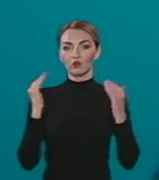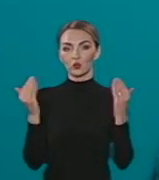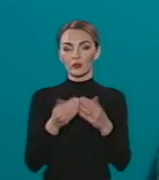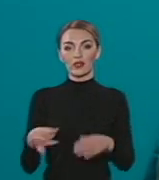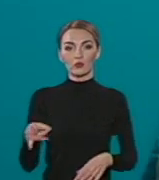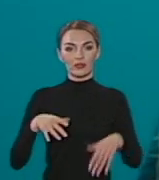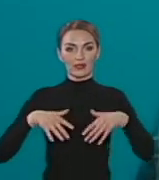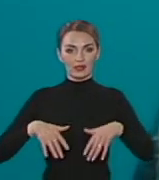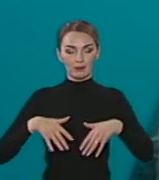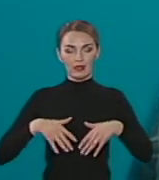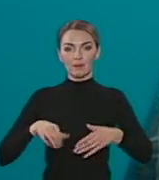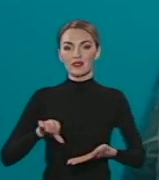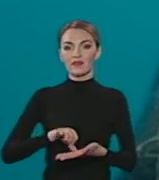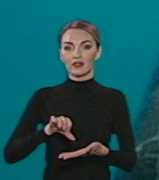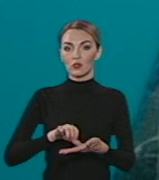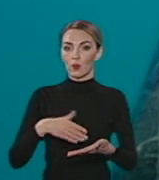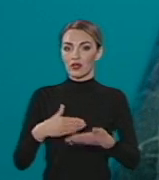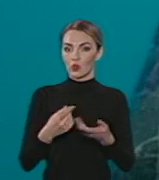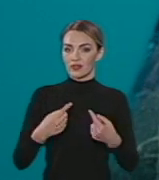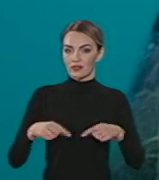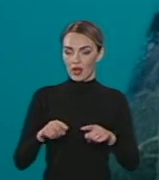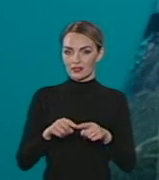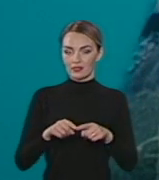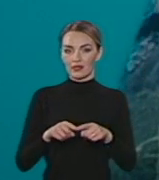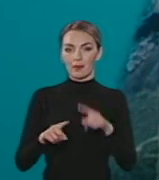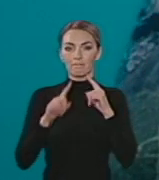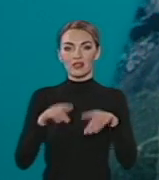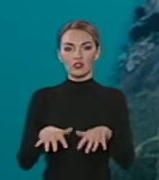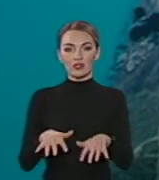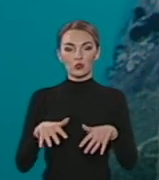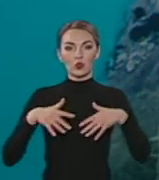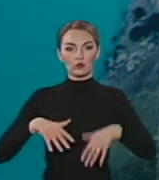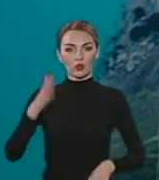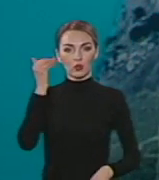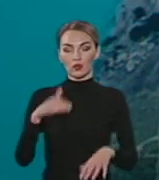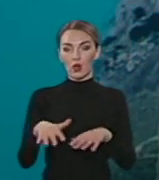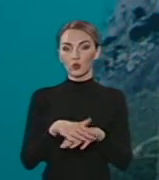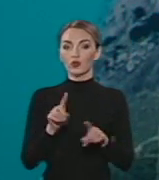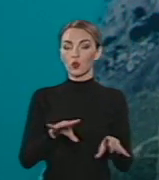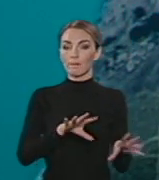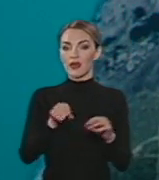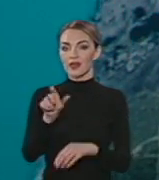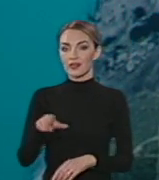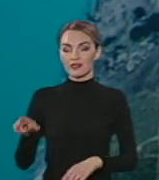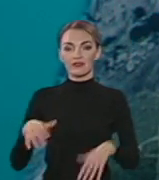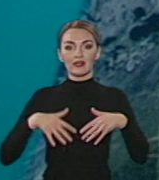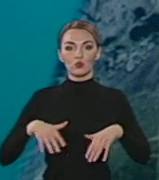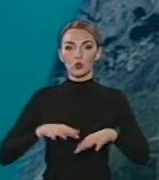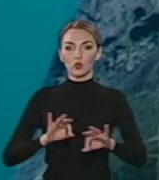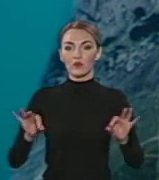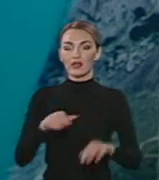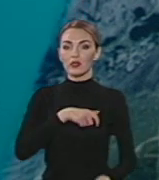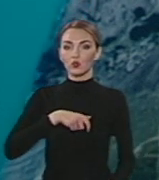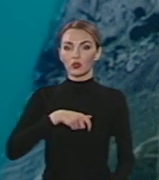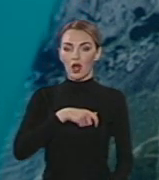Крим. Представники громадських організацій, Міжлісу кримськотатарського народу, а також переселенців з Криму розповіли депутатам